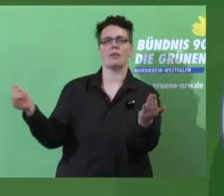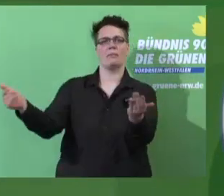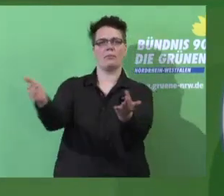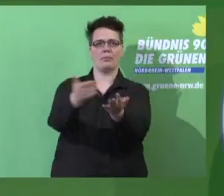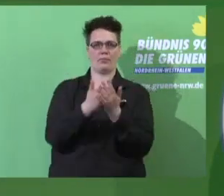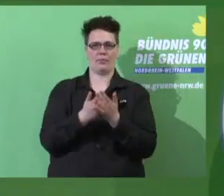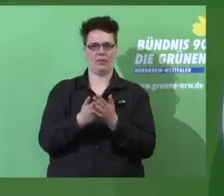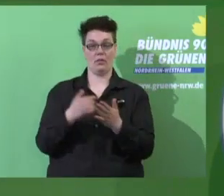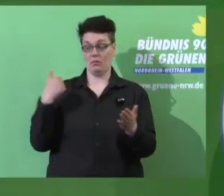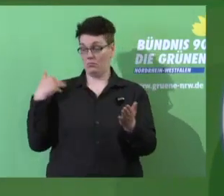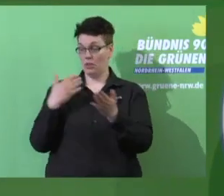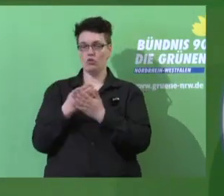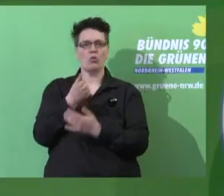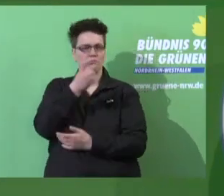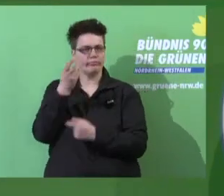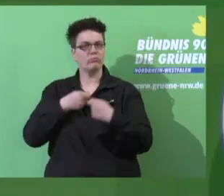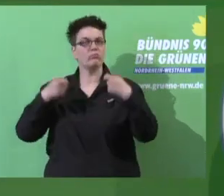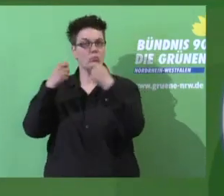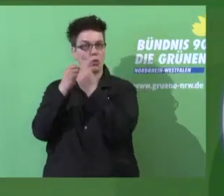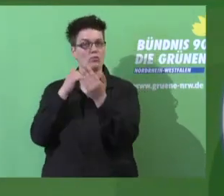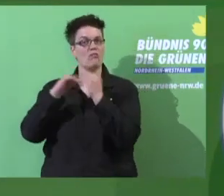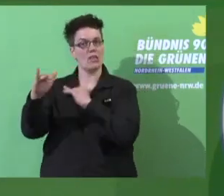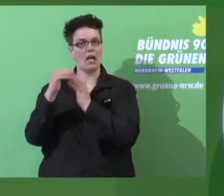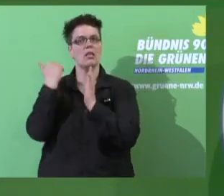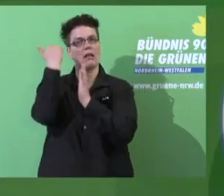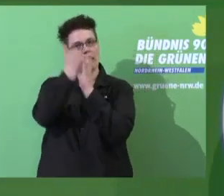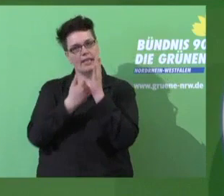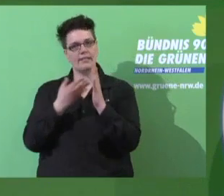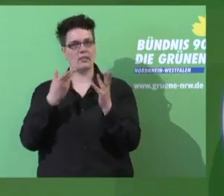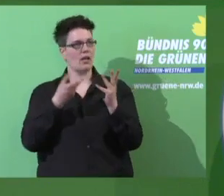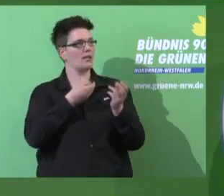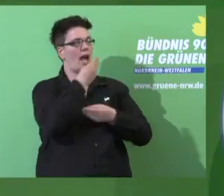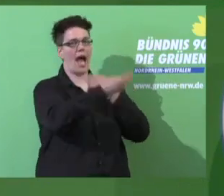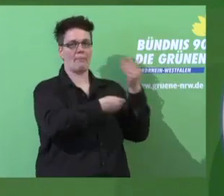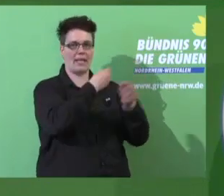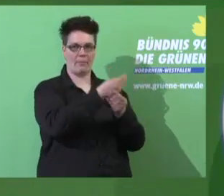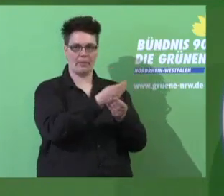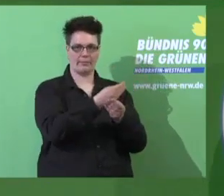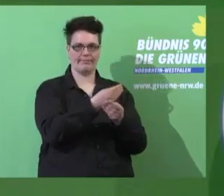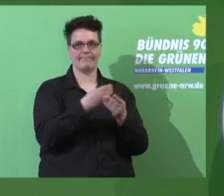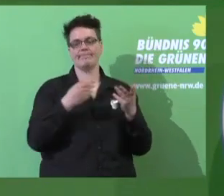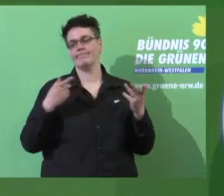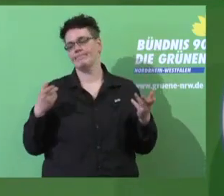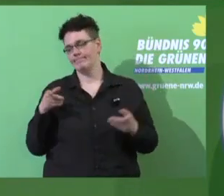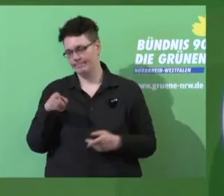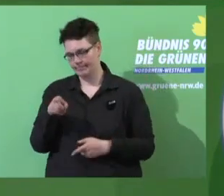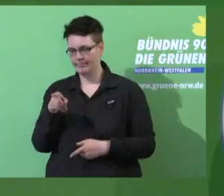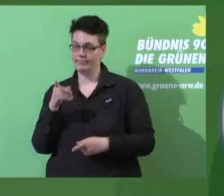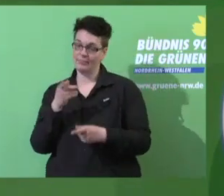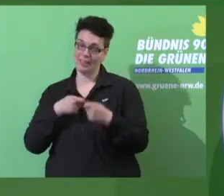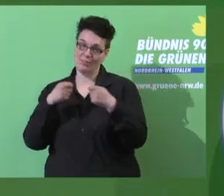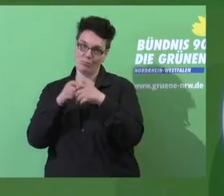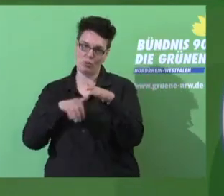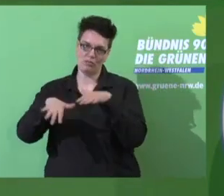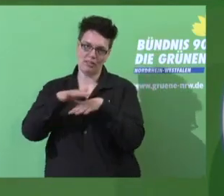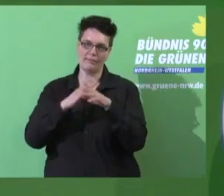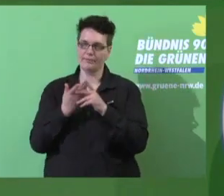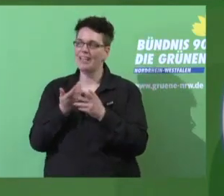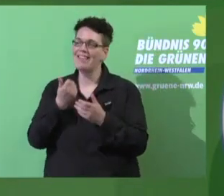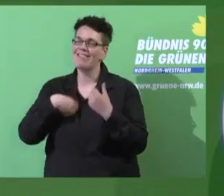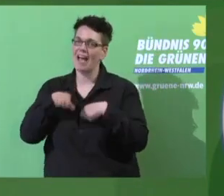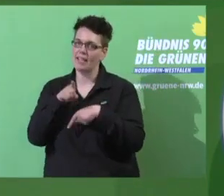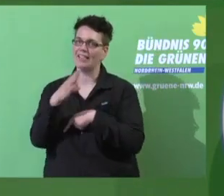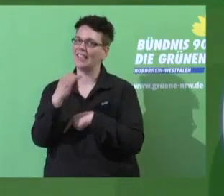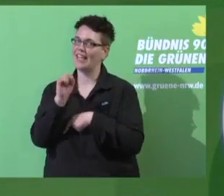abgegeben. Es ist ein CSU-geführtes Bundesland, leider noch immer, aber das wollen wir ja auch ändern.